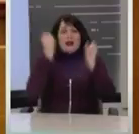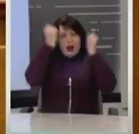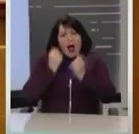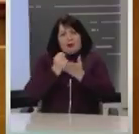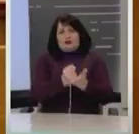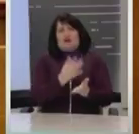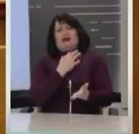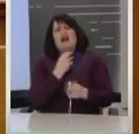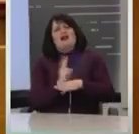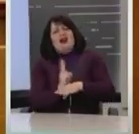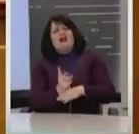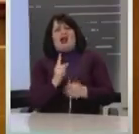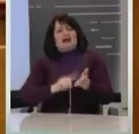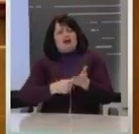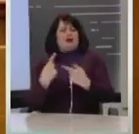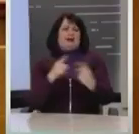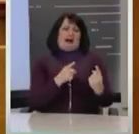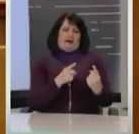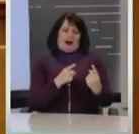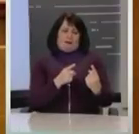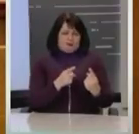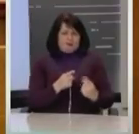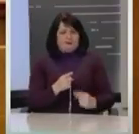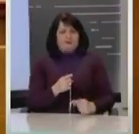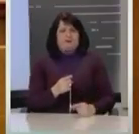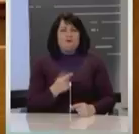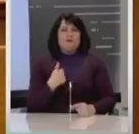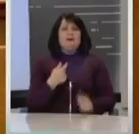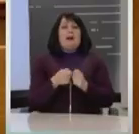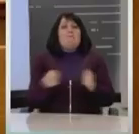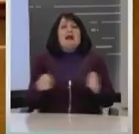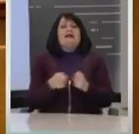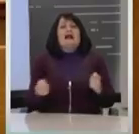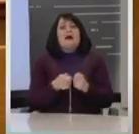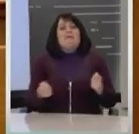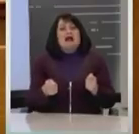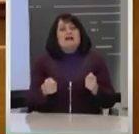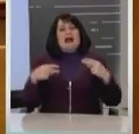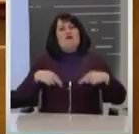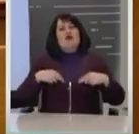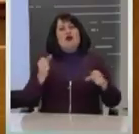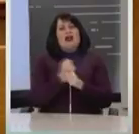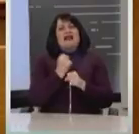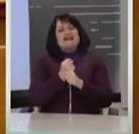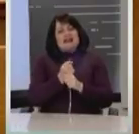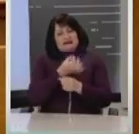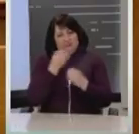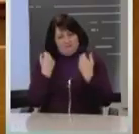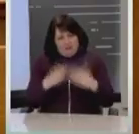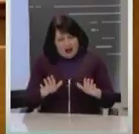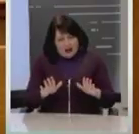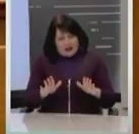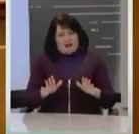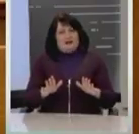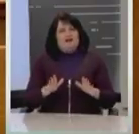αποζημιώσεις. Ενώ δέσμη μέτρων ανακοινώθηκε και από το Υπουργείο Εργασίας σχετικά